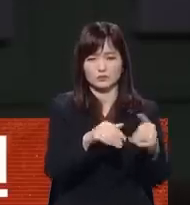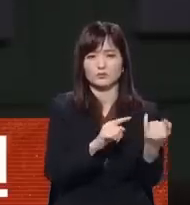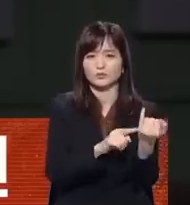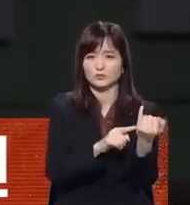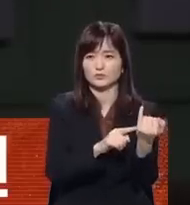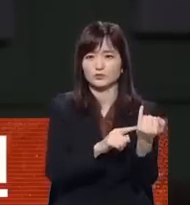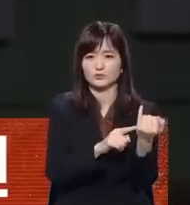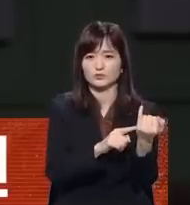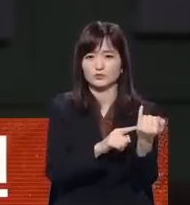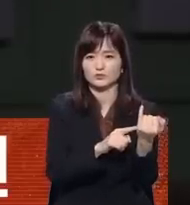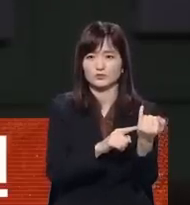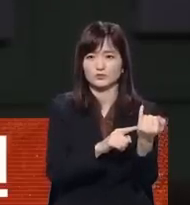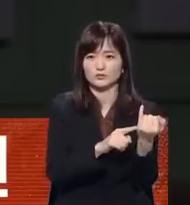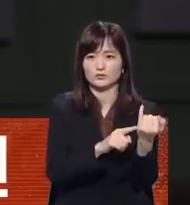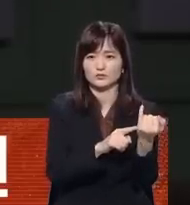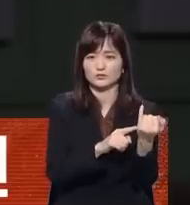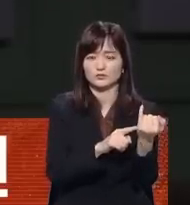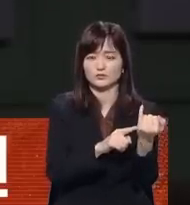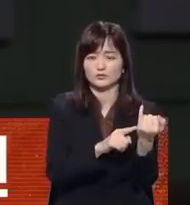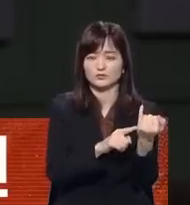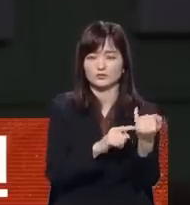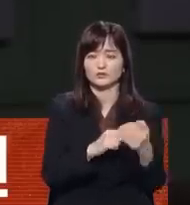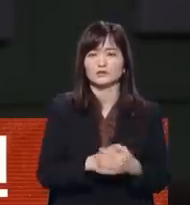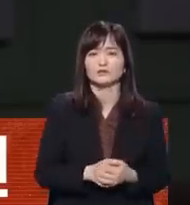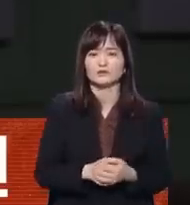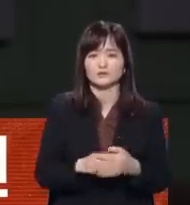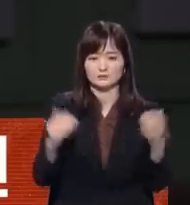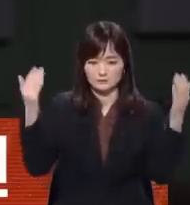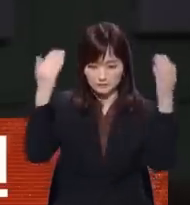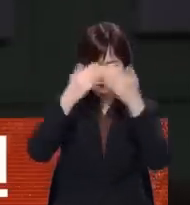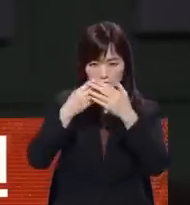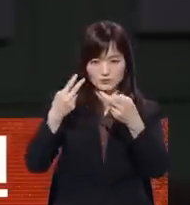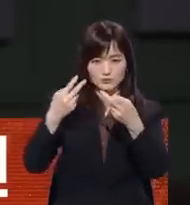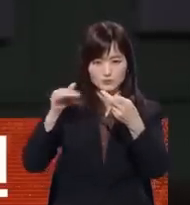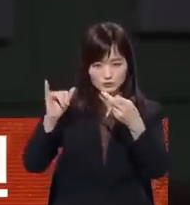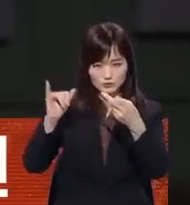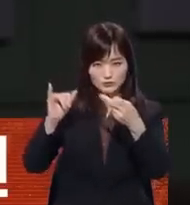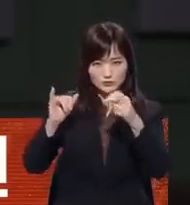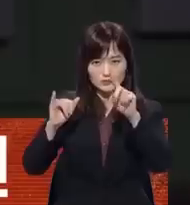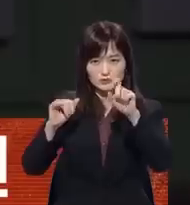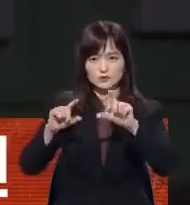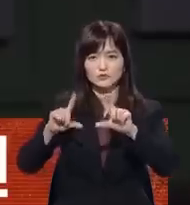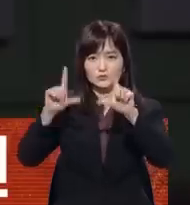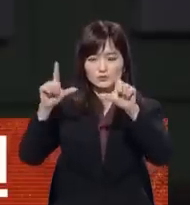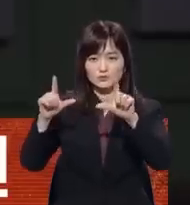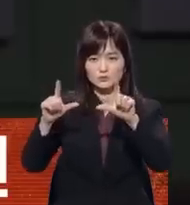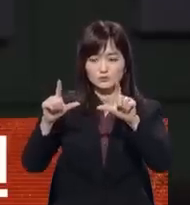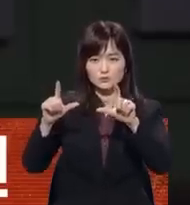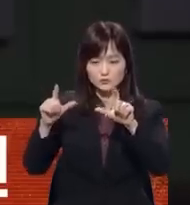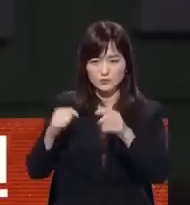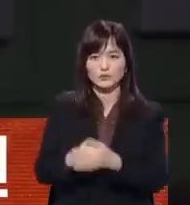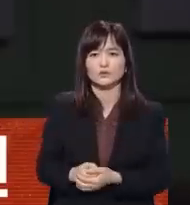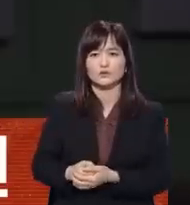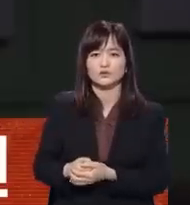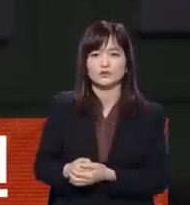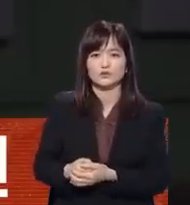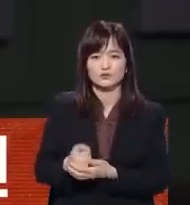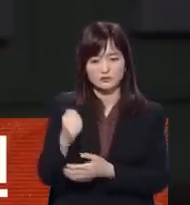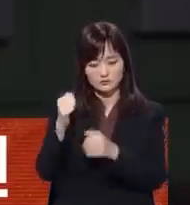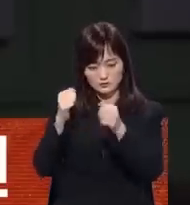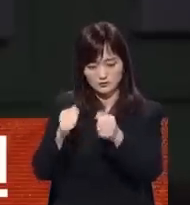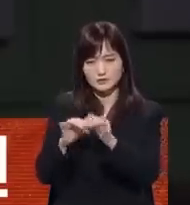종업원이 당일 자정 15호실의 투숙했던 손님이 있습니다 다음날 자정이 다 돼가는 상황인데 나올 생각을 안 하는 겁니다